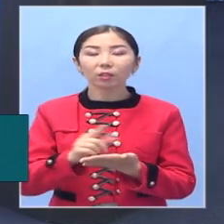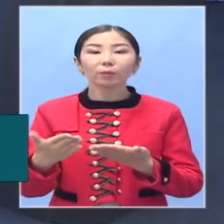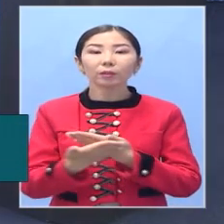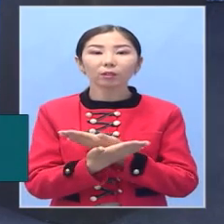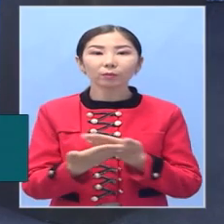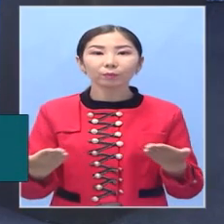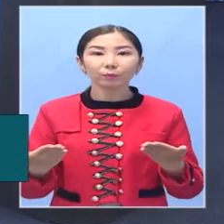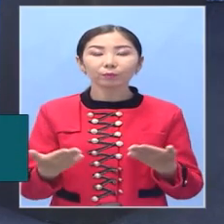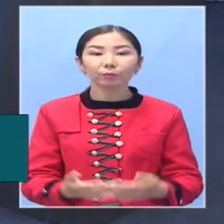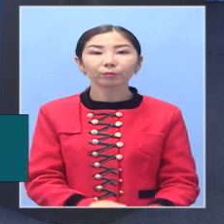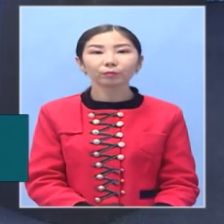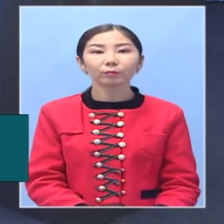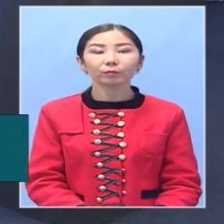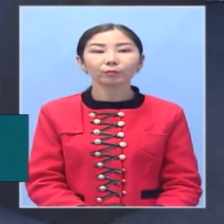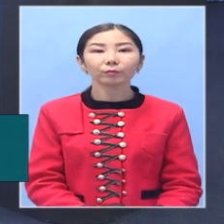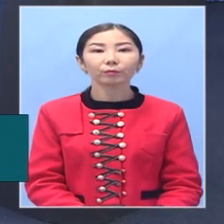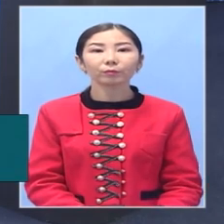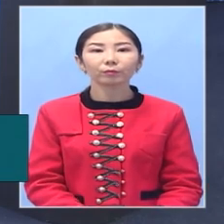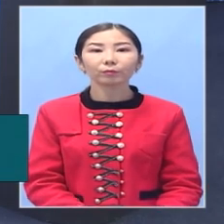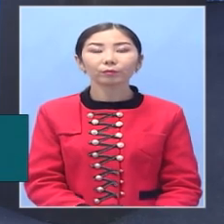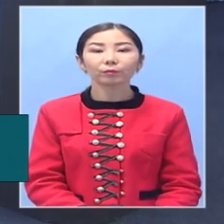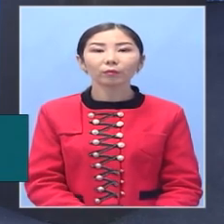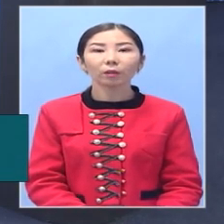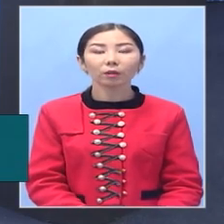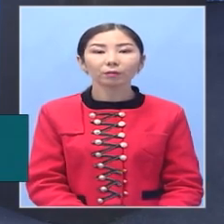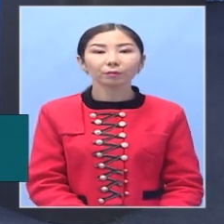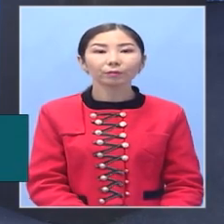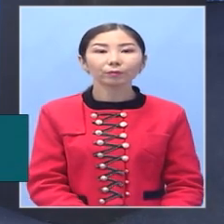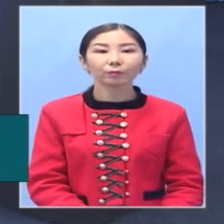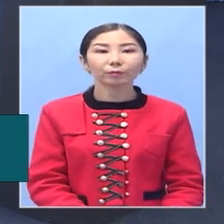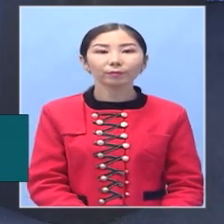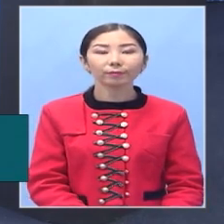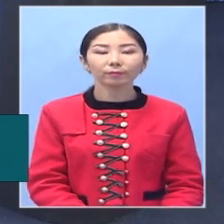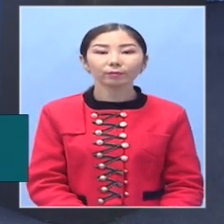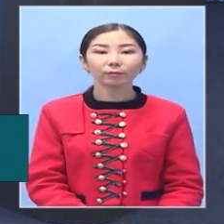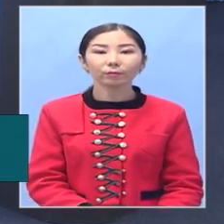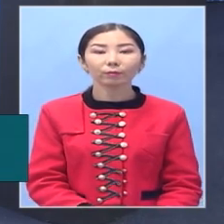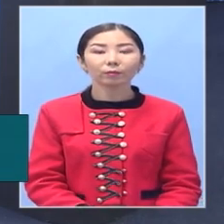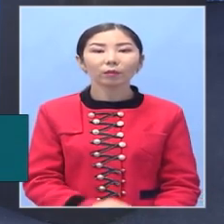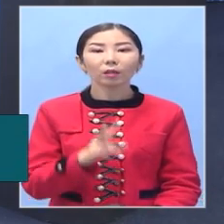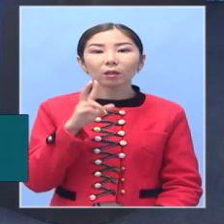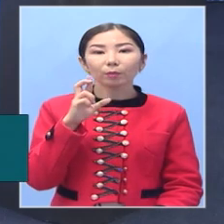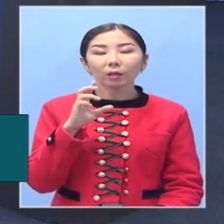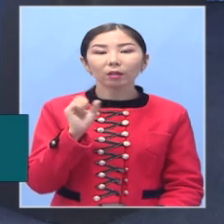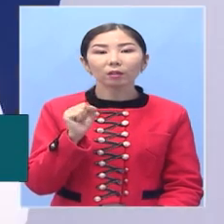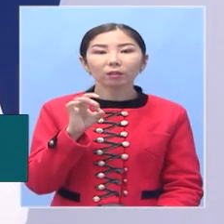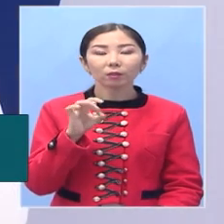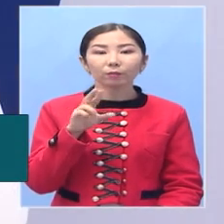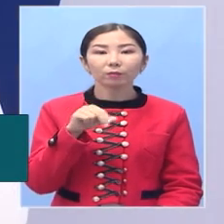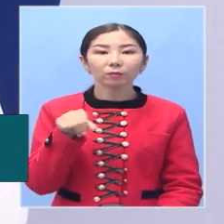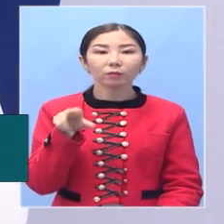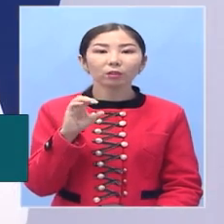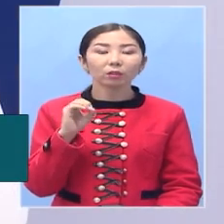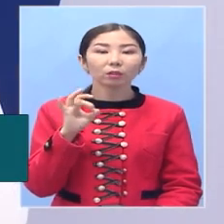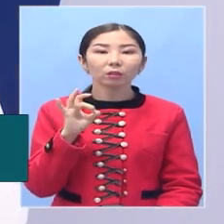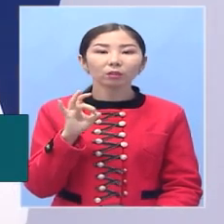Енді жаңағы бордюрлар деп айтып отырсыз ғой, бордюрларды ол